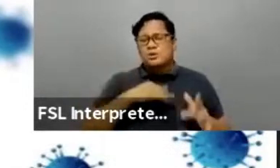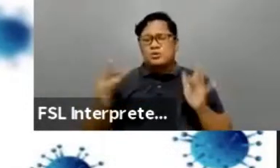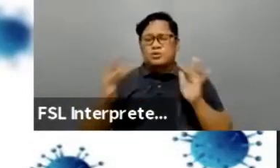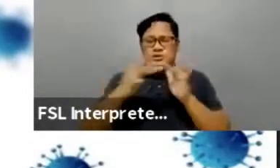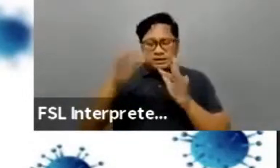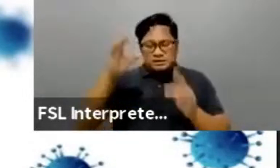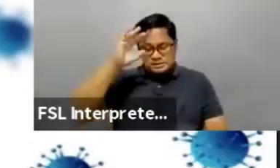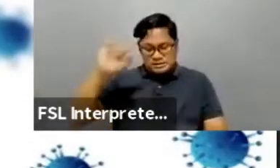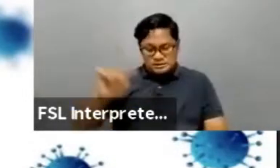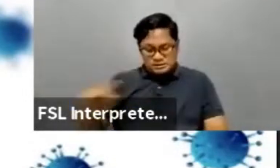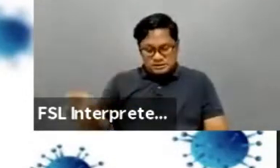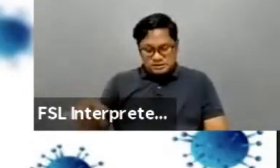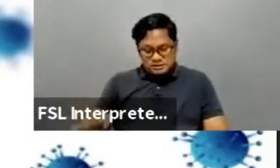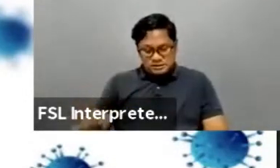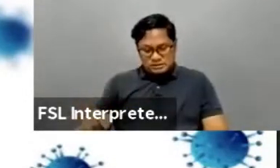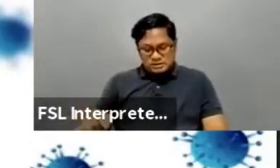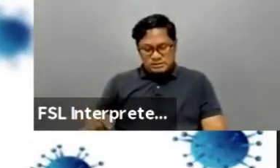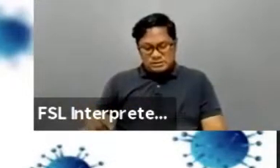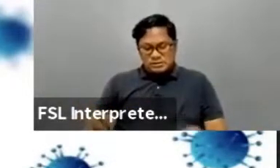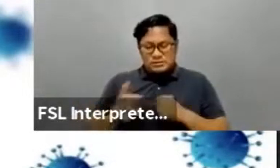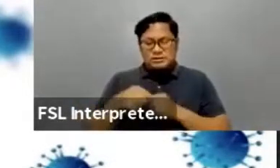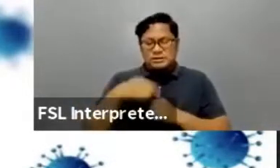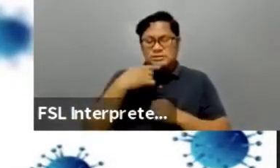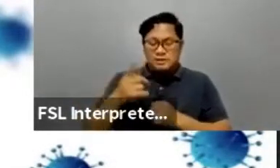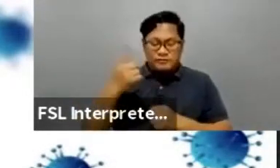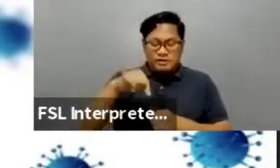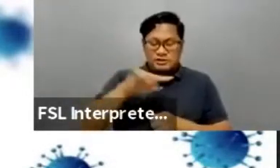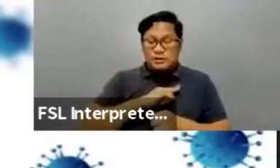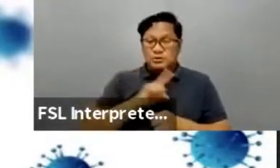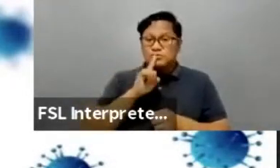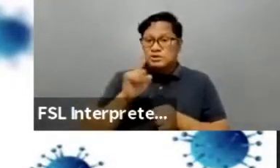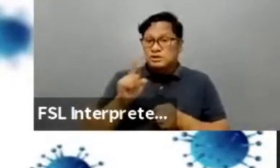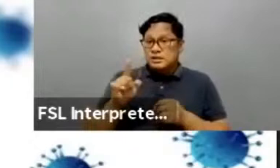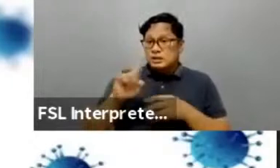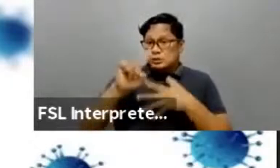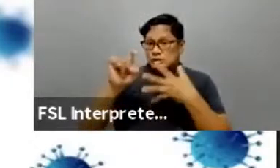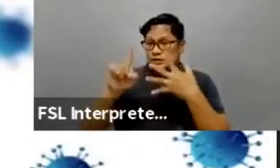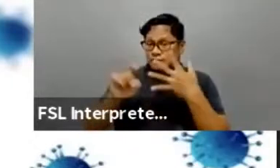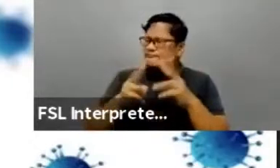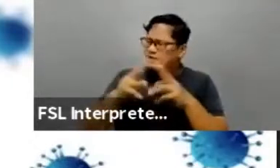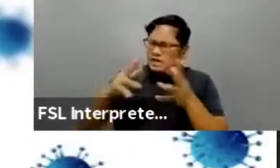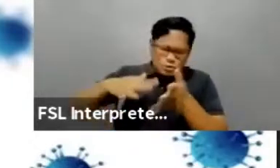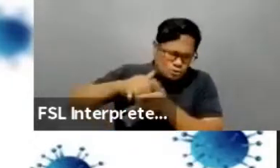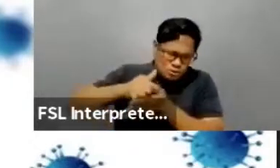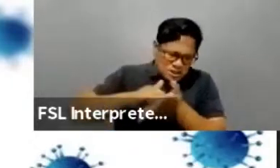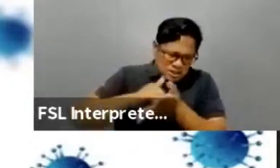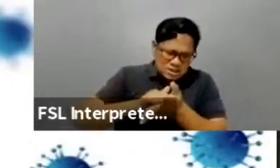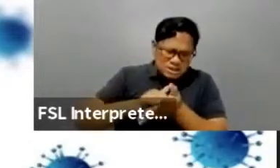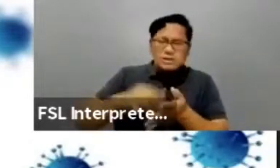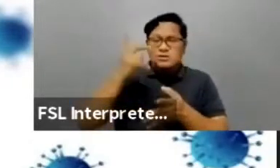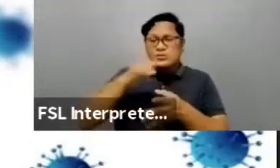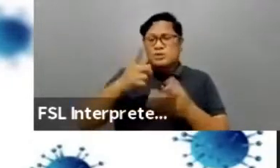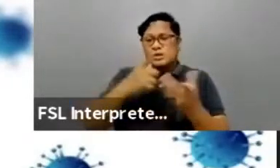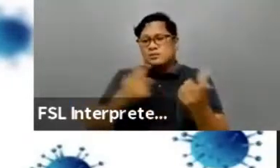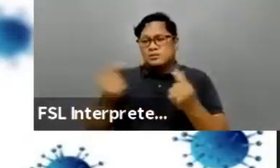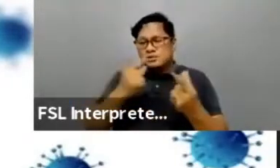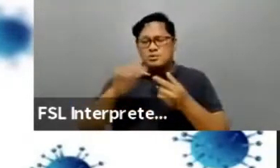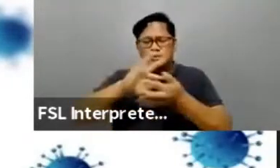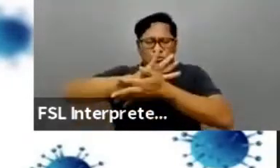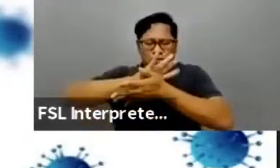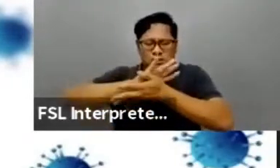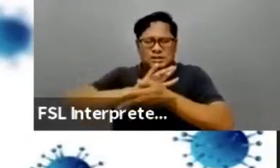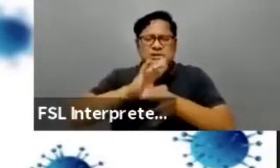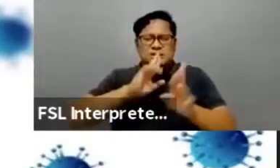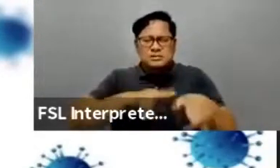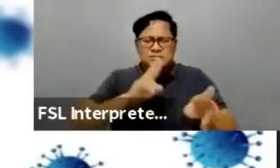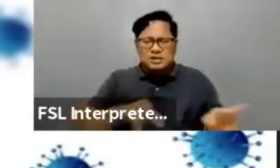niya na ang contact tracing ay ang weakest link sa ating pagpapatupad ng COVID